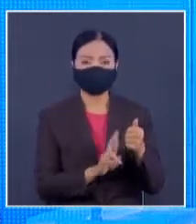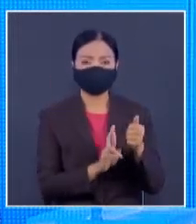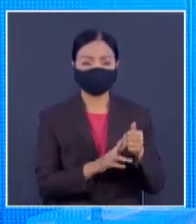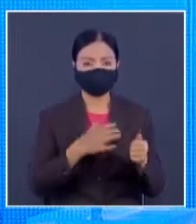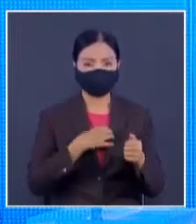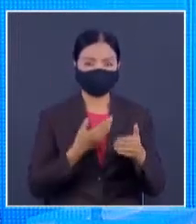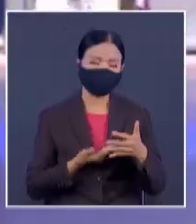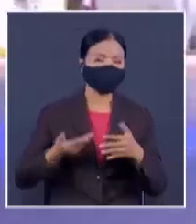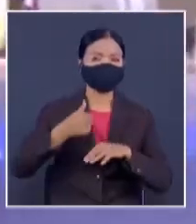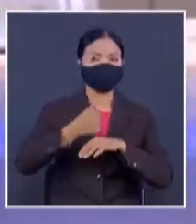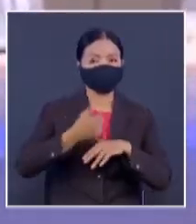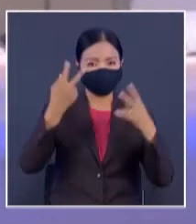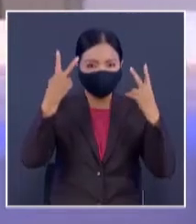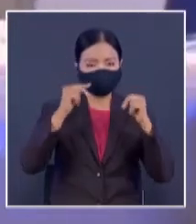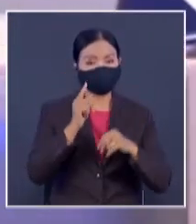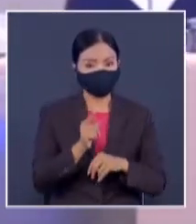านะครับ